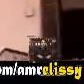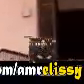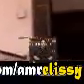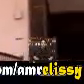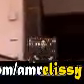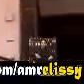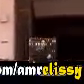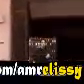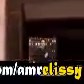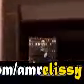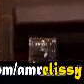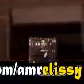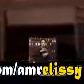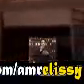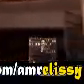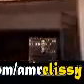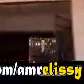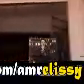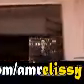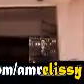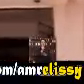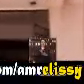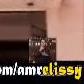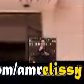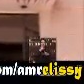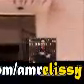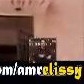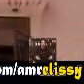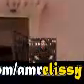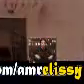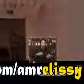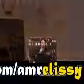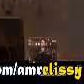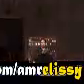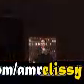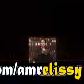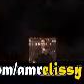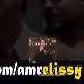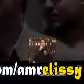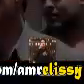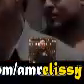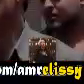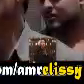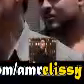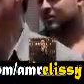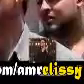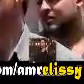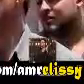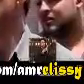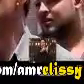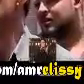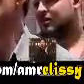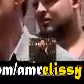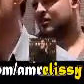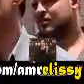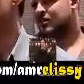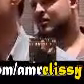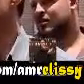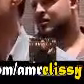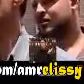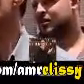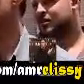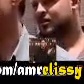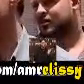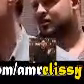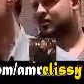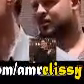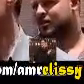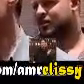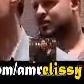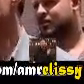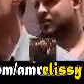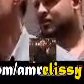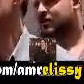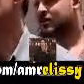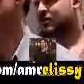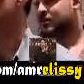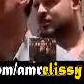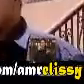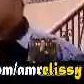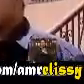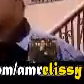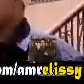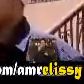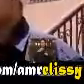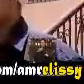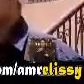طول في المستشفى اللي هي الشامله في سبيل القناطر، نسبه جامده جدا. حسبي الله ونعم الوكيل في المسؤولين كلهم، المسؤولين ما حدش بيشوف شغله